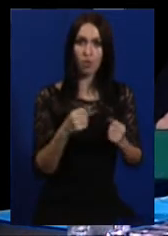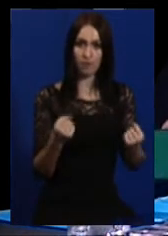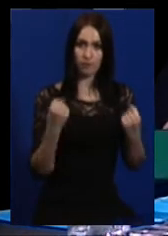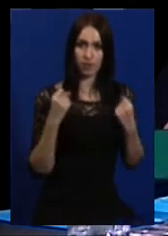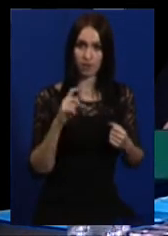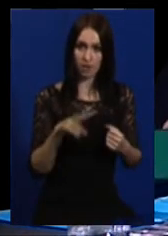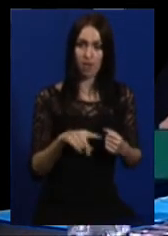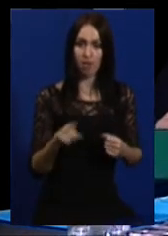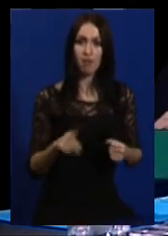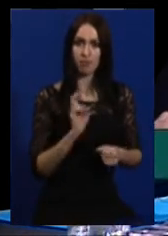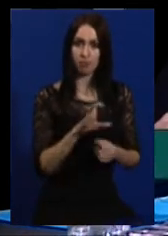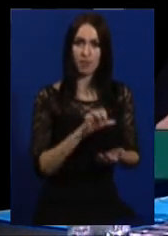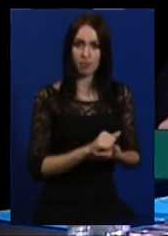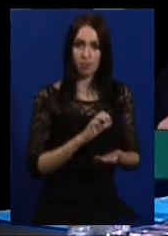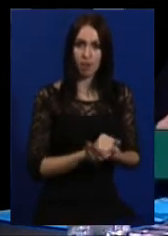они занимаются